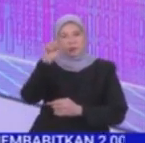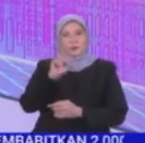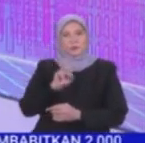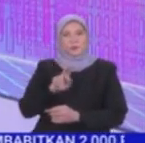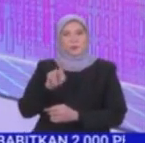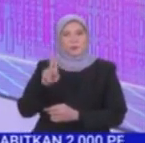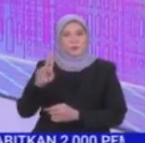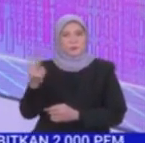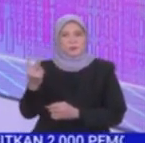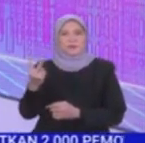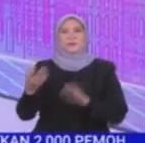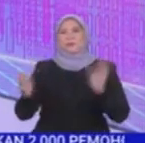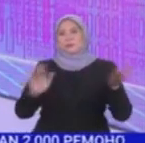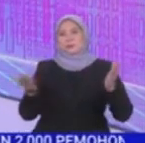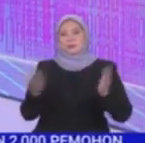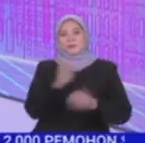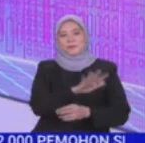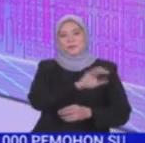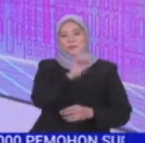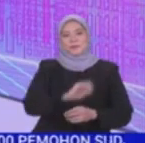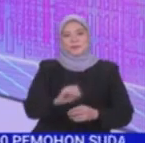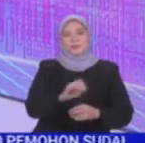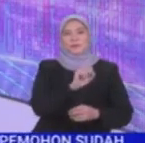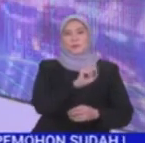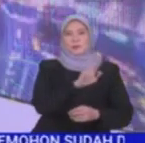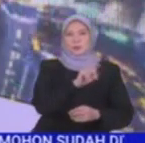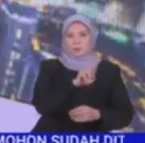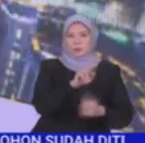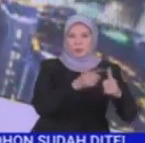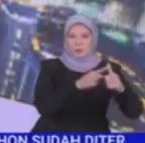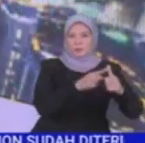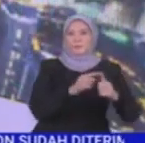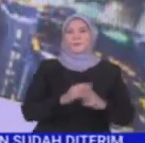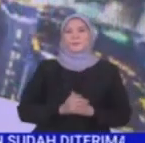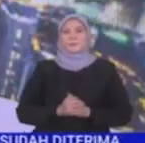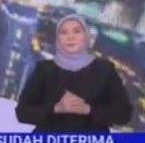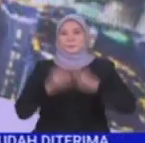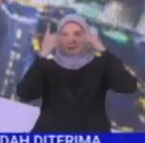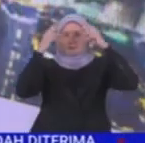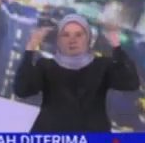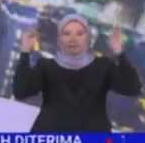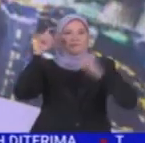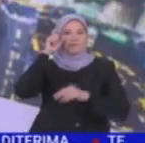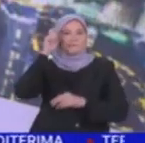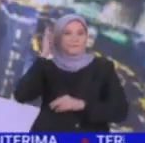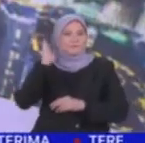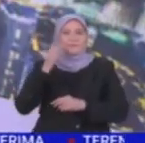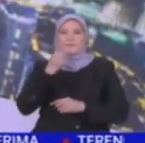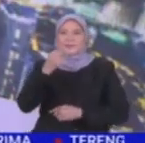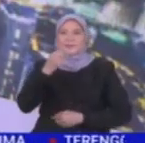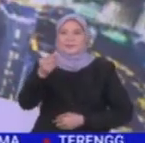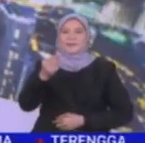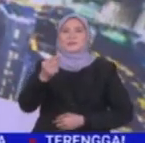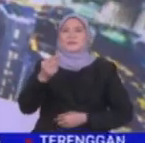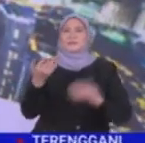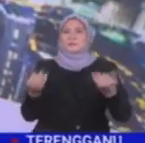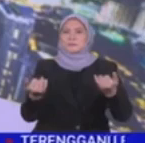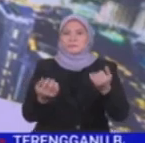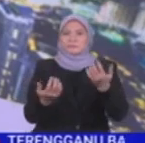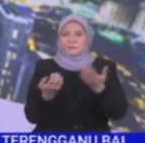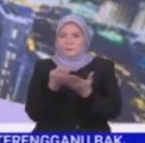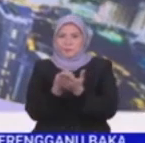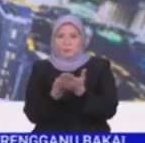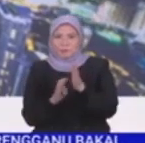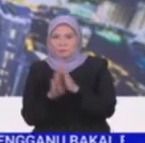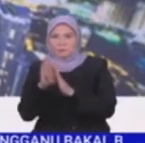tahun ini berbanding 5% pada suku pertama. Perdana Menteri Datuk Seri Ismail Sabri Yaakob berkata prestasi menjadikan